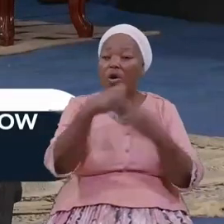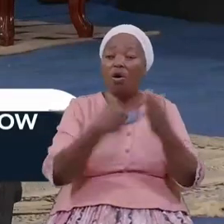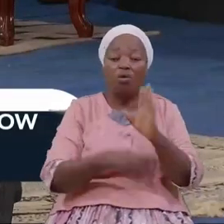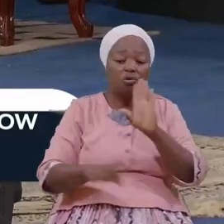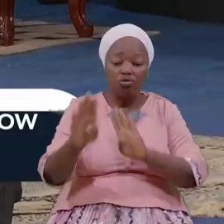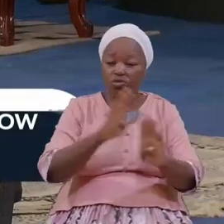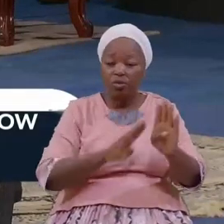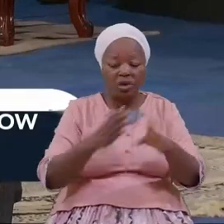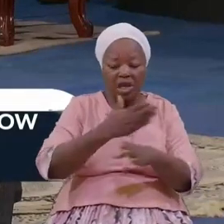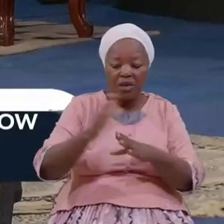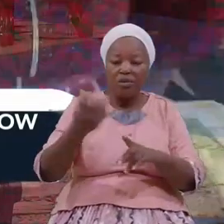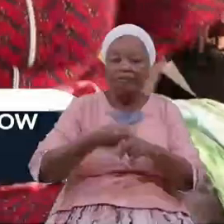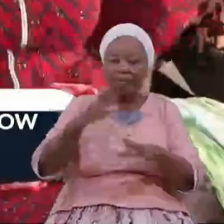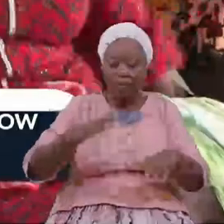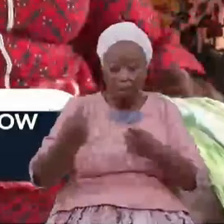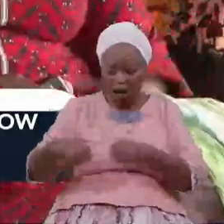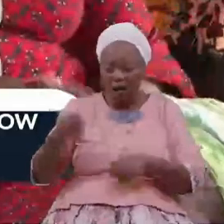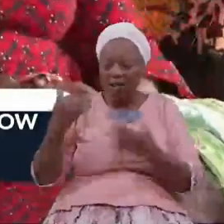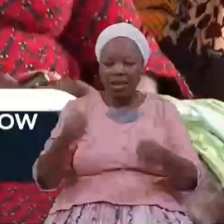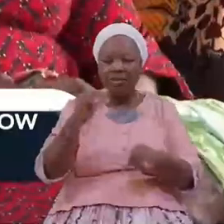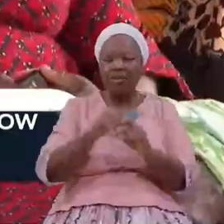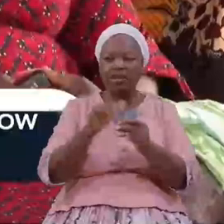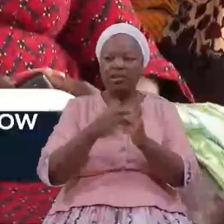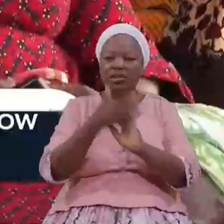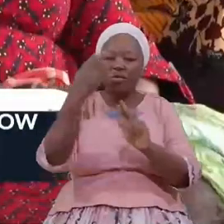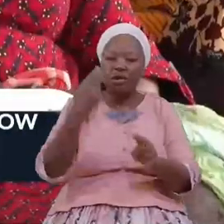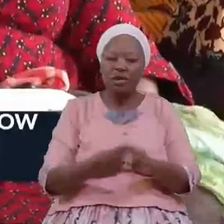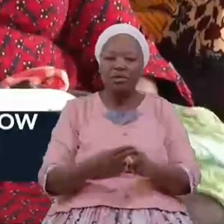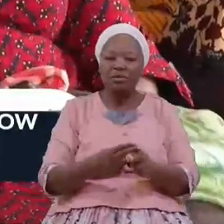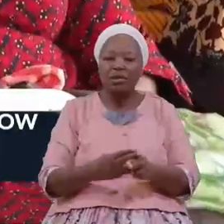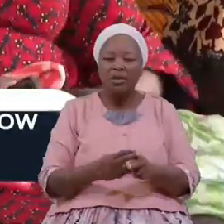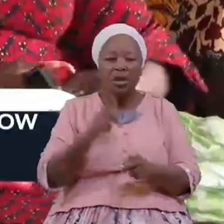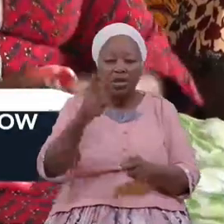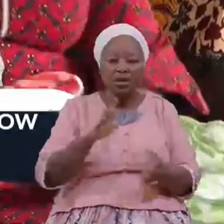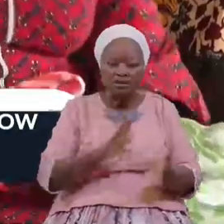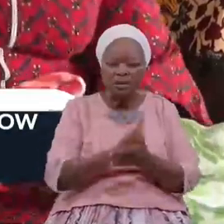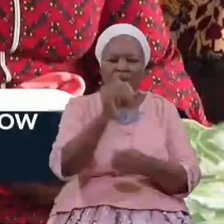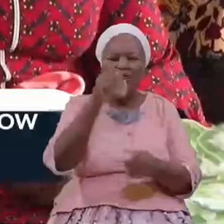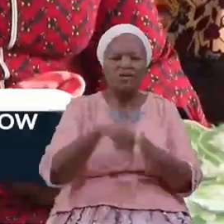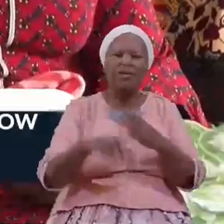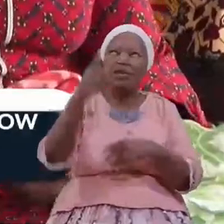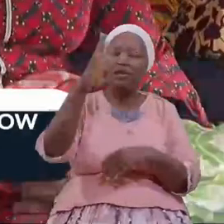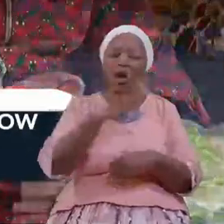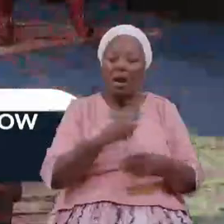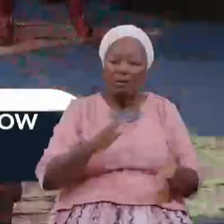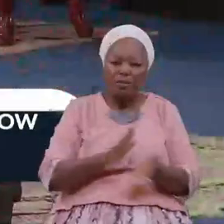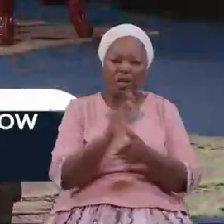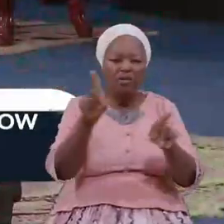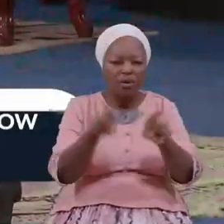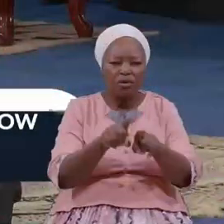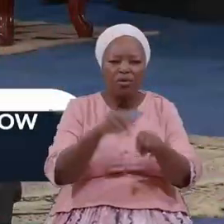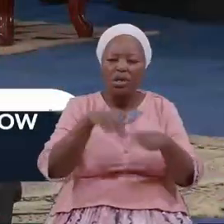Que les troubles soient ôtés de votre cœur au nom de Jésus-Christ. Croyez en Dieu et croyez en